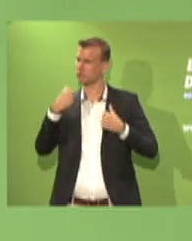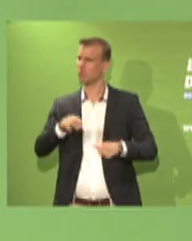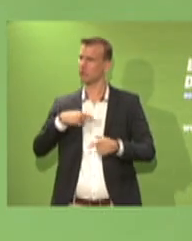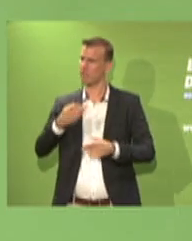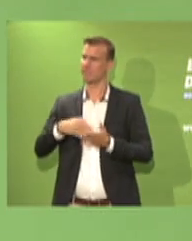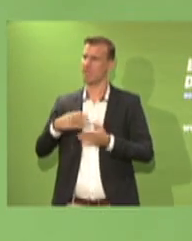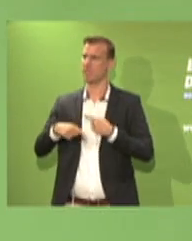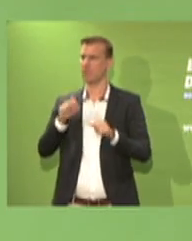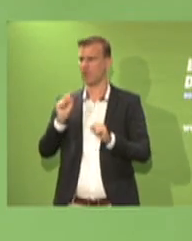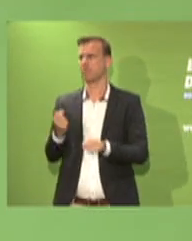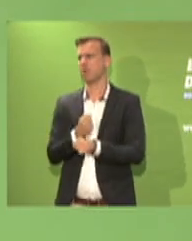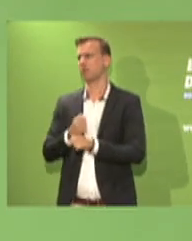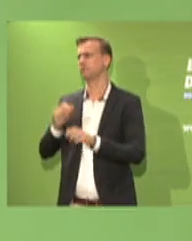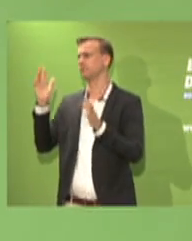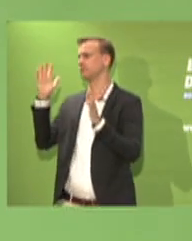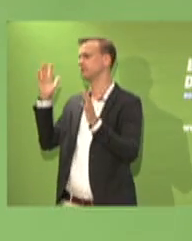weitergeht.